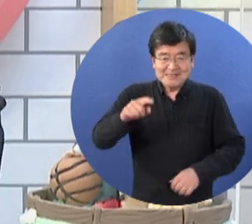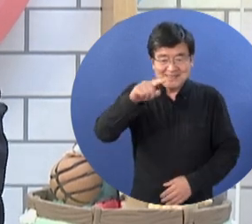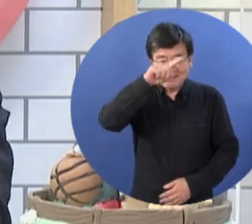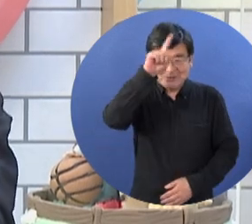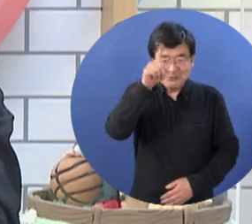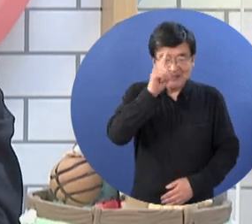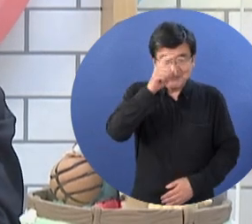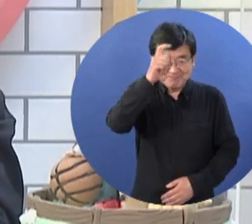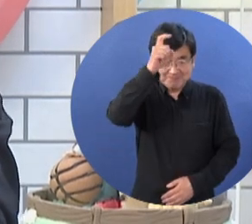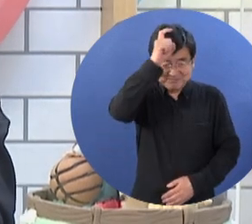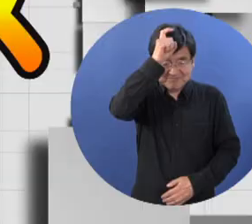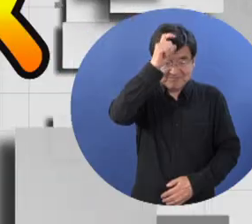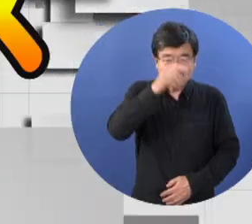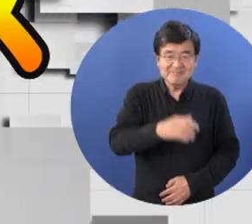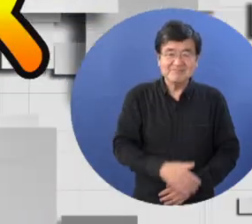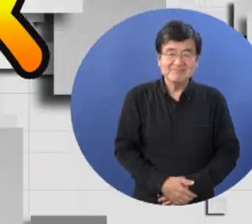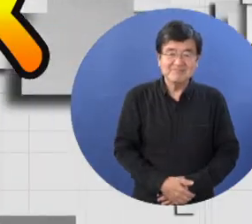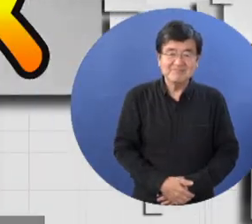掘お元気クイズ。